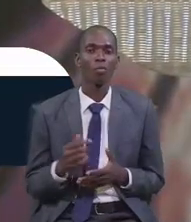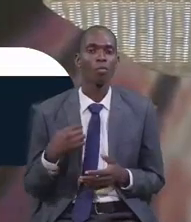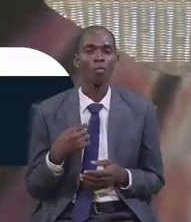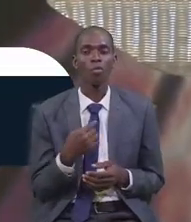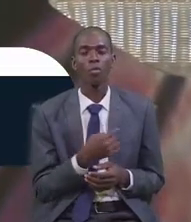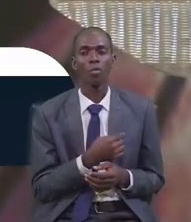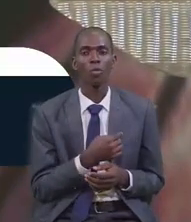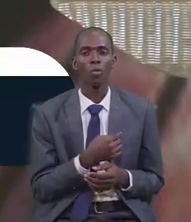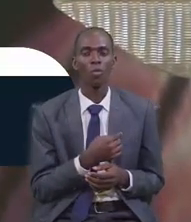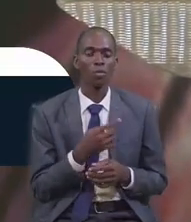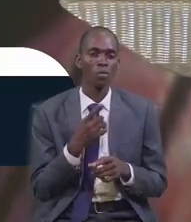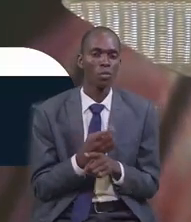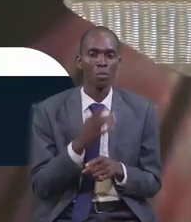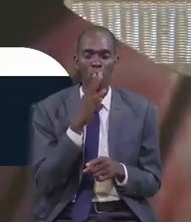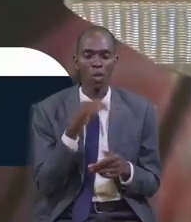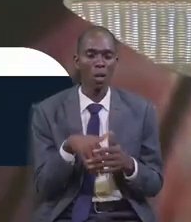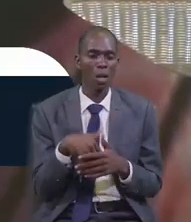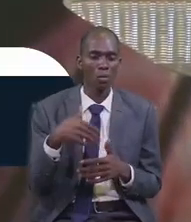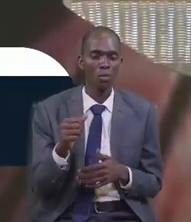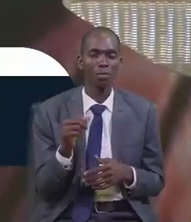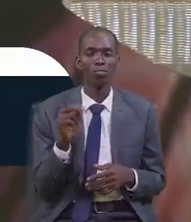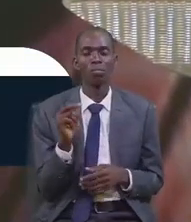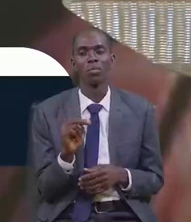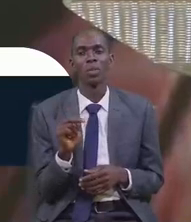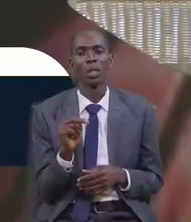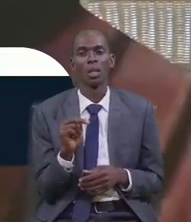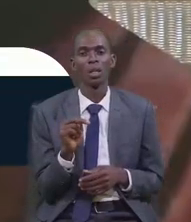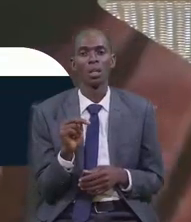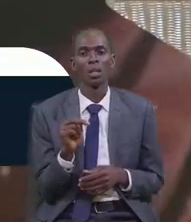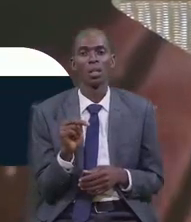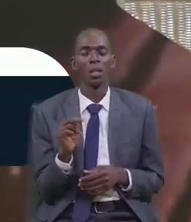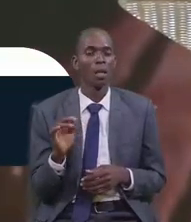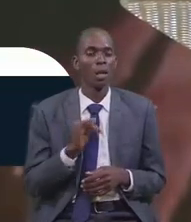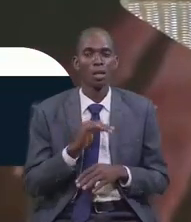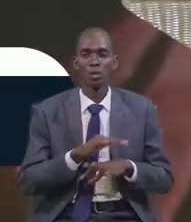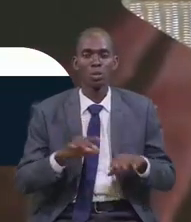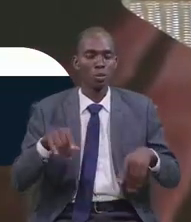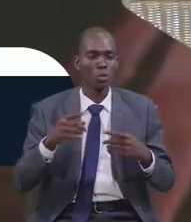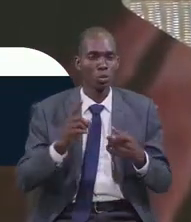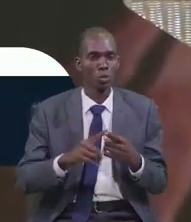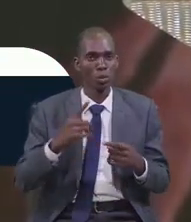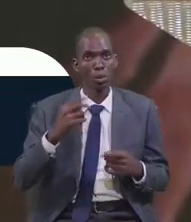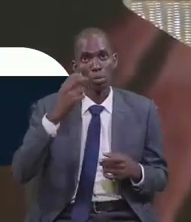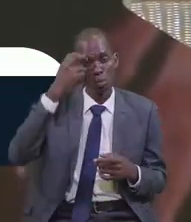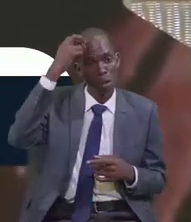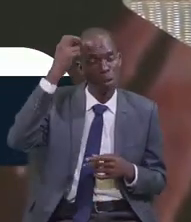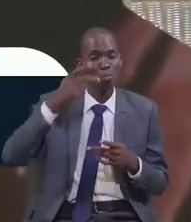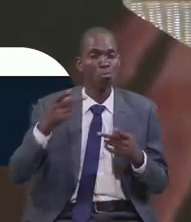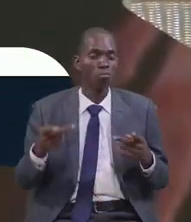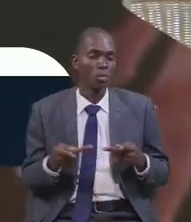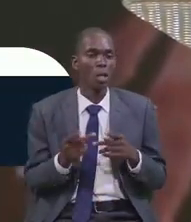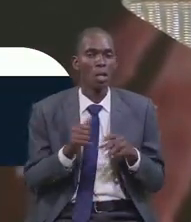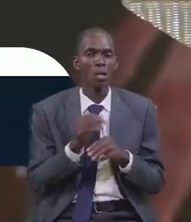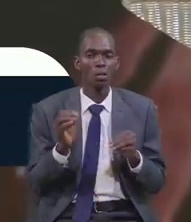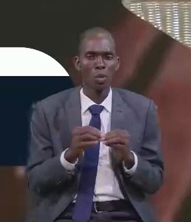que nous soyons des Nazaréens extérieurs. Je ne vais plus au salon de coiffure. Pourquoi?